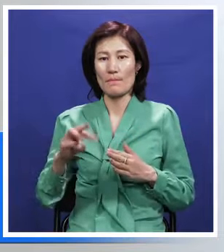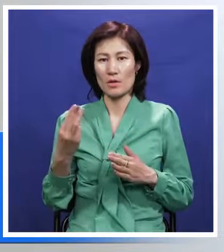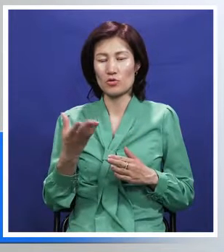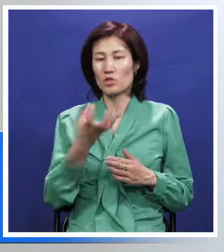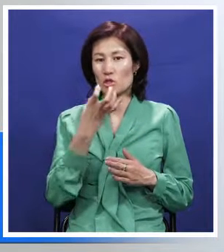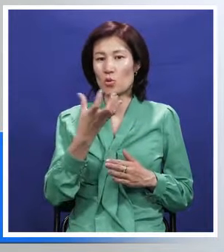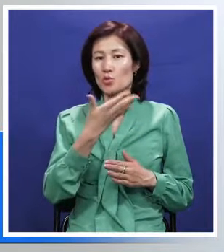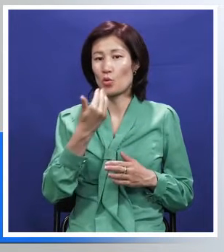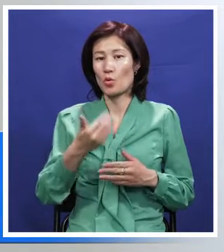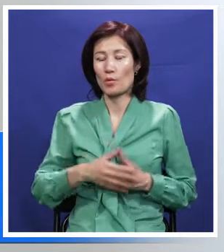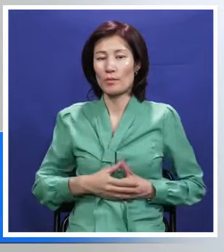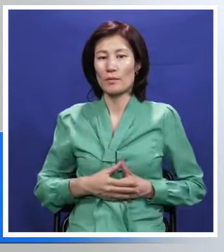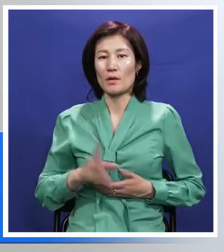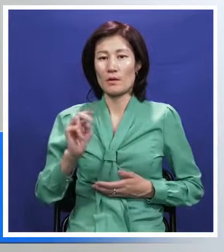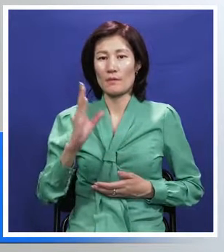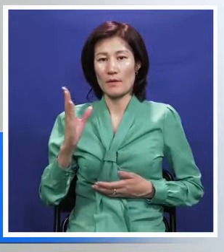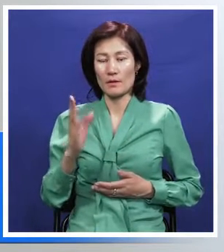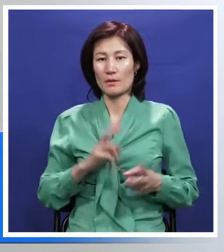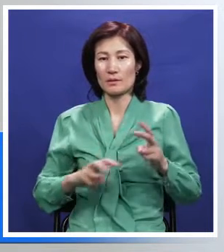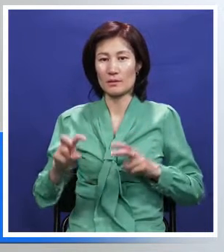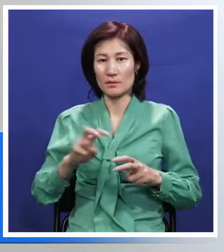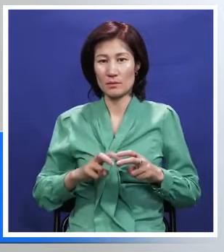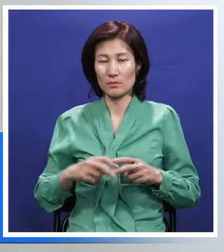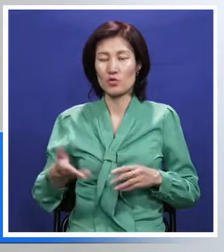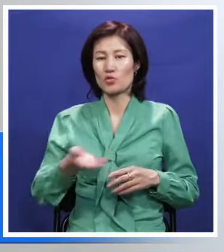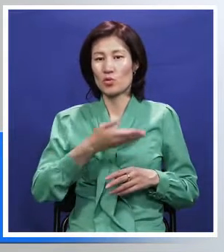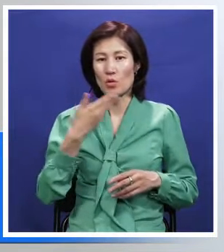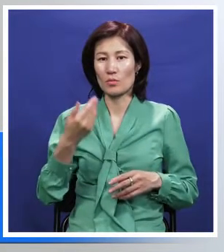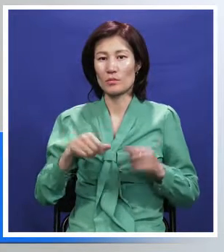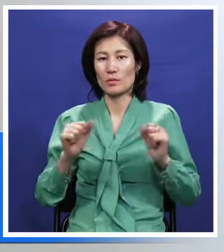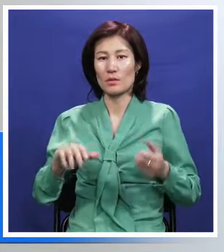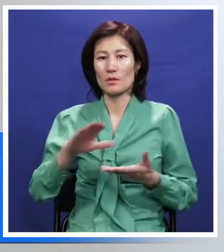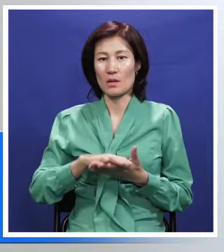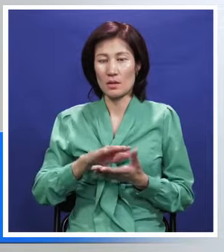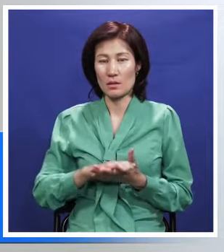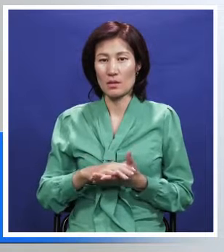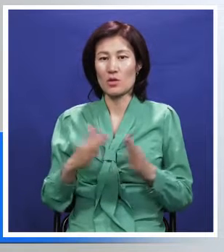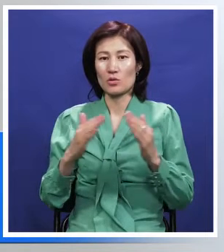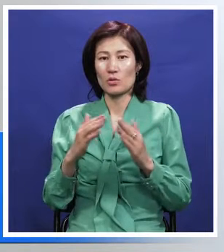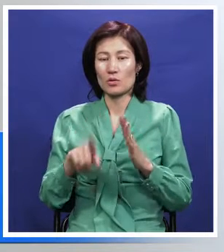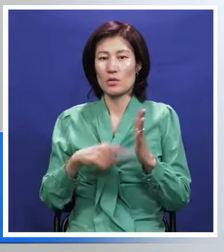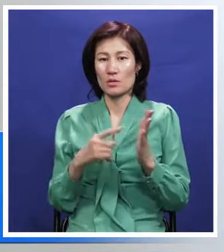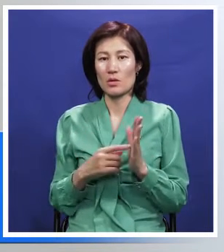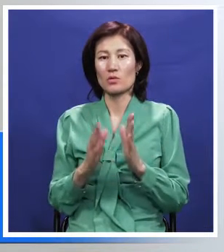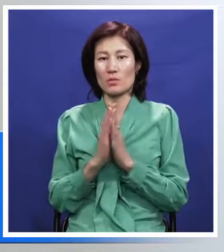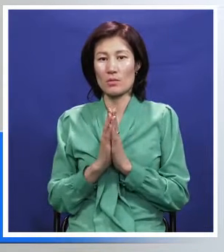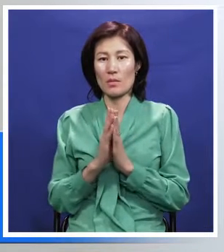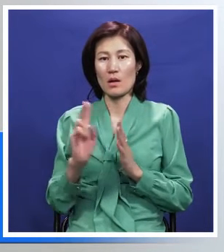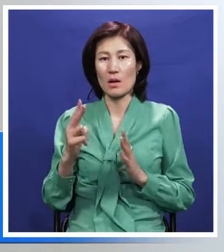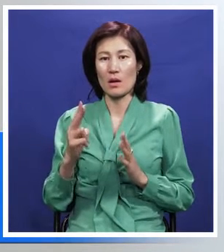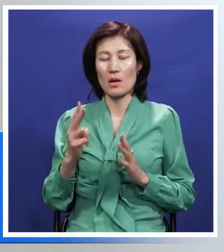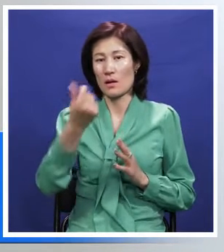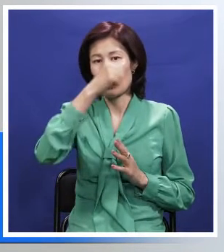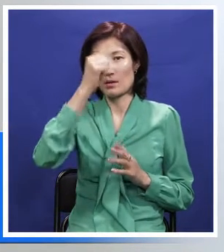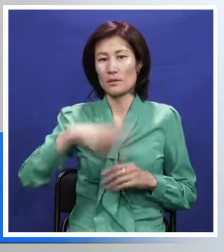де жоқ. Квартира таппай өткенде далада қалып кеткеннен кейін мына таныстар арқылы мына үйді сұрап алдым. Айына 20